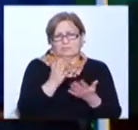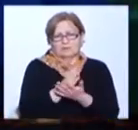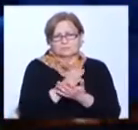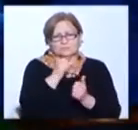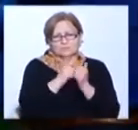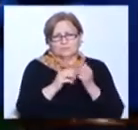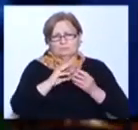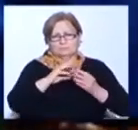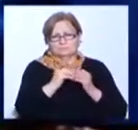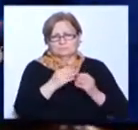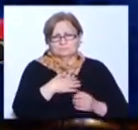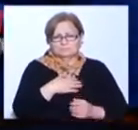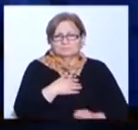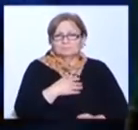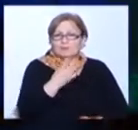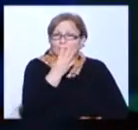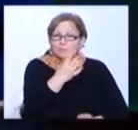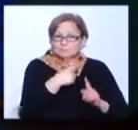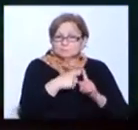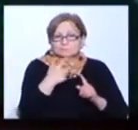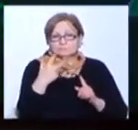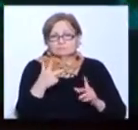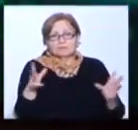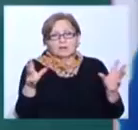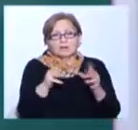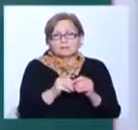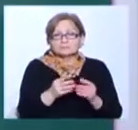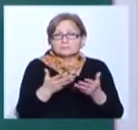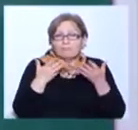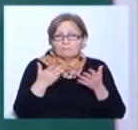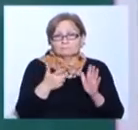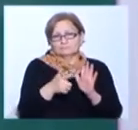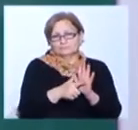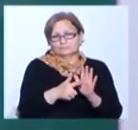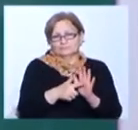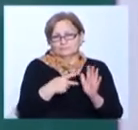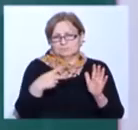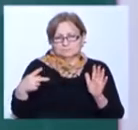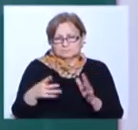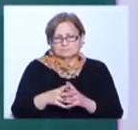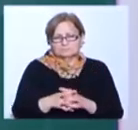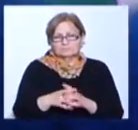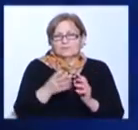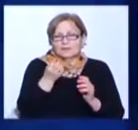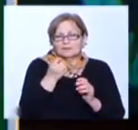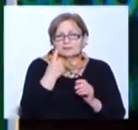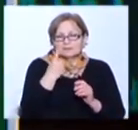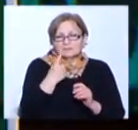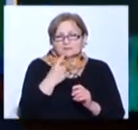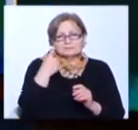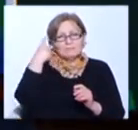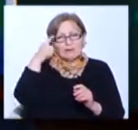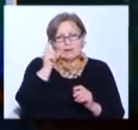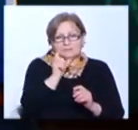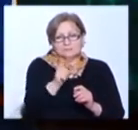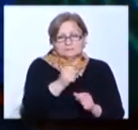დიახ, 4 და 3 გამოგვივიდა 7. კიდევ ერთ მაგალითს გავაკეთებ.